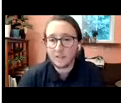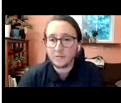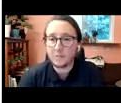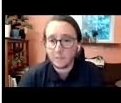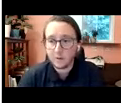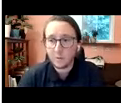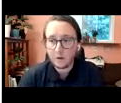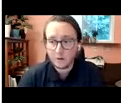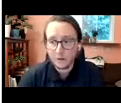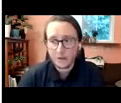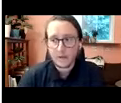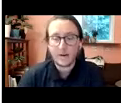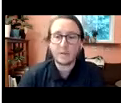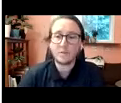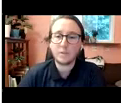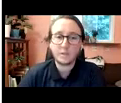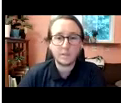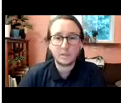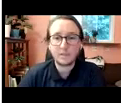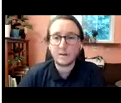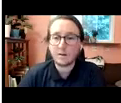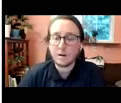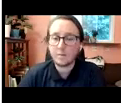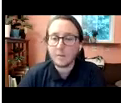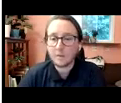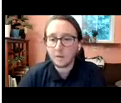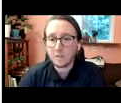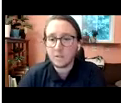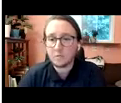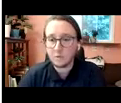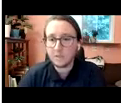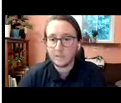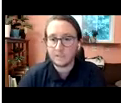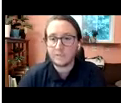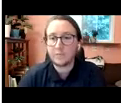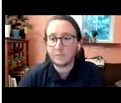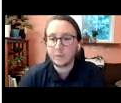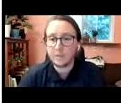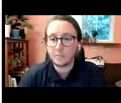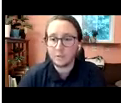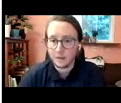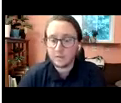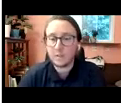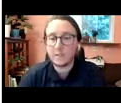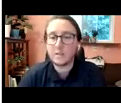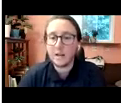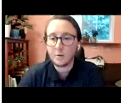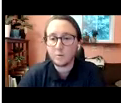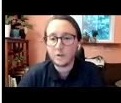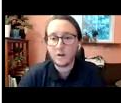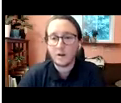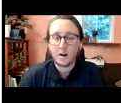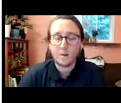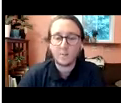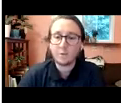L'étude que nous avons faite utilise quelque chose que nous appelons le travail de mémoire